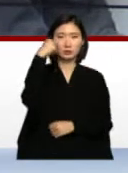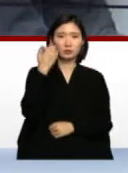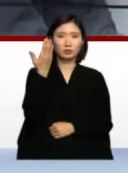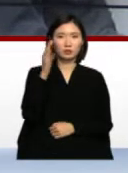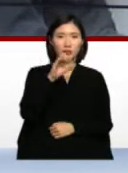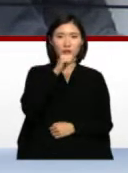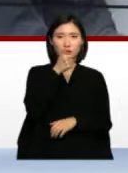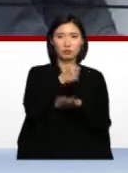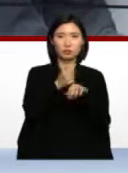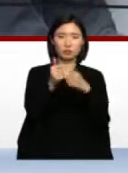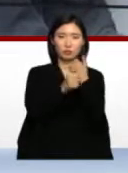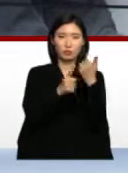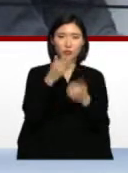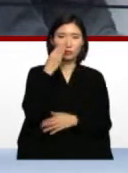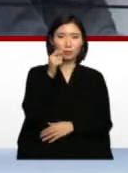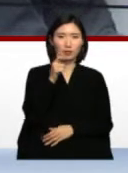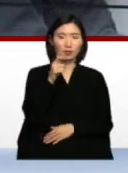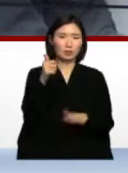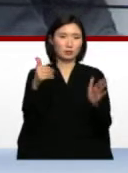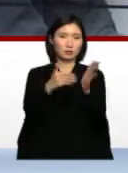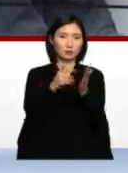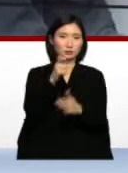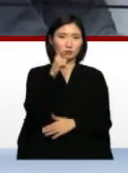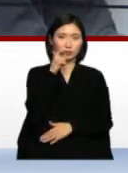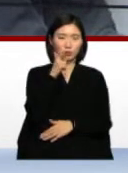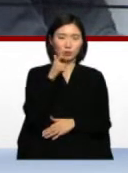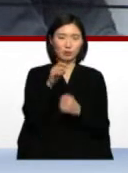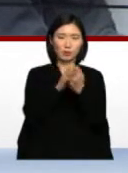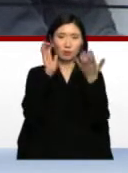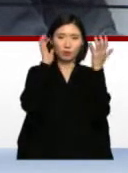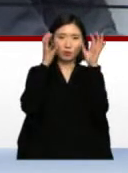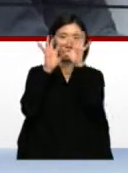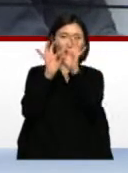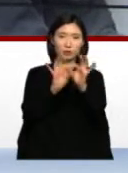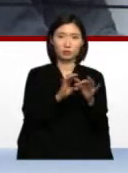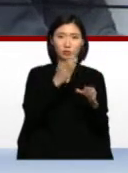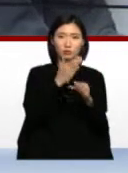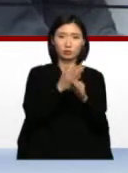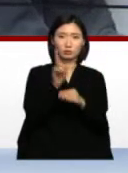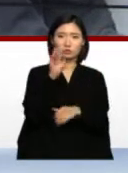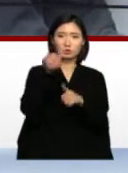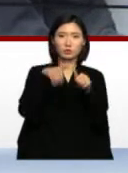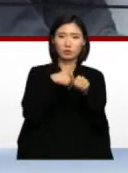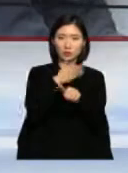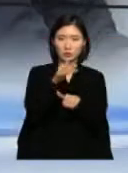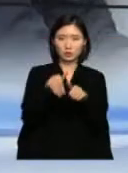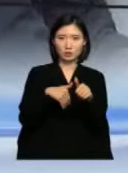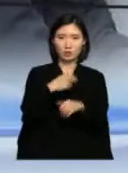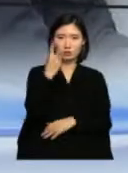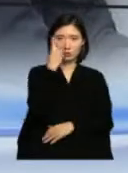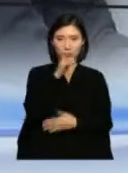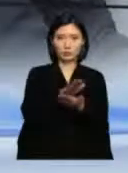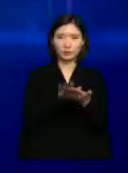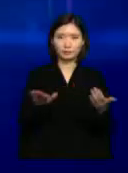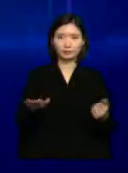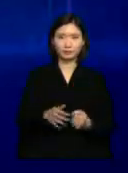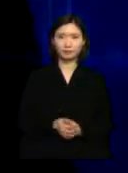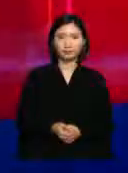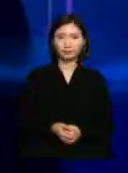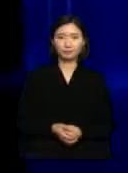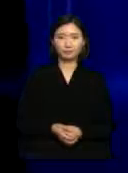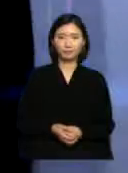하지만 예결위는 순탄하게 끝나지 못했고 파행은 계속되고 있습니다. 어찌된 사정인지 진기훈 기자가 취재했습니다.